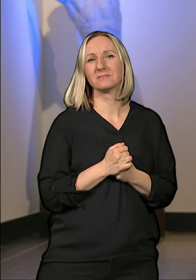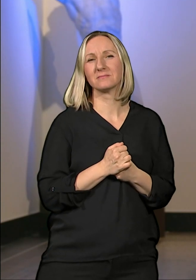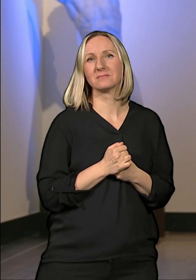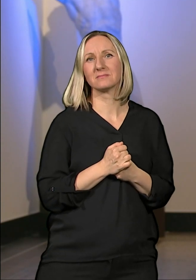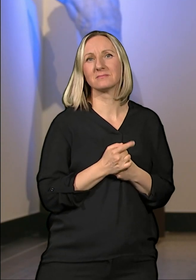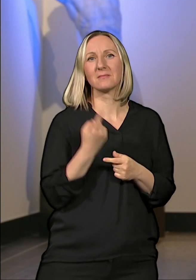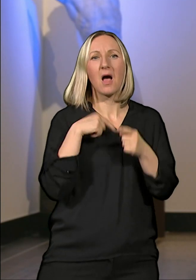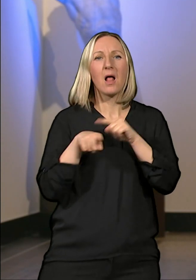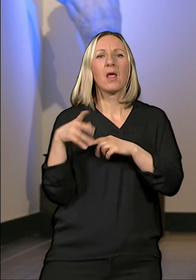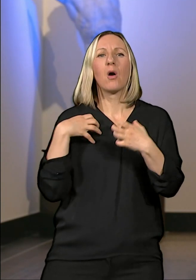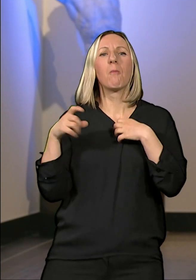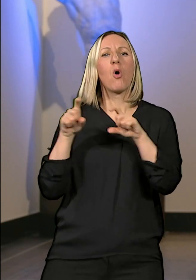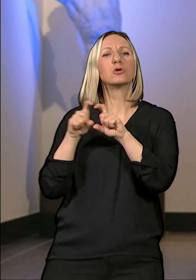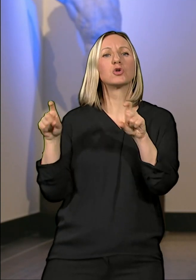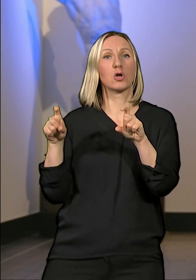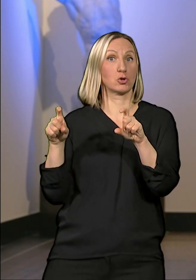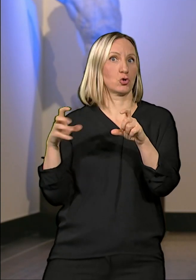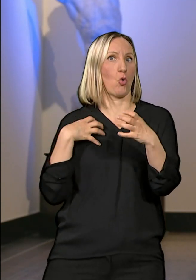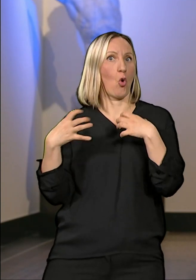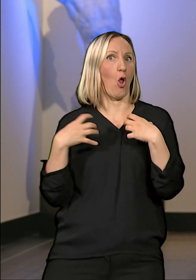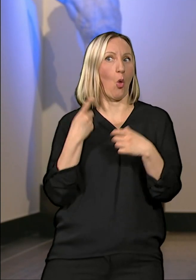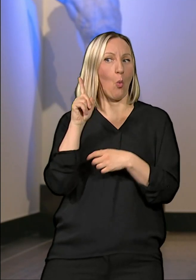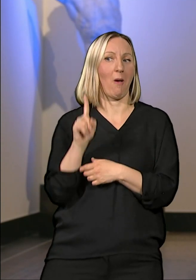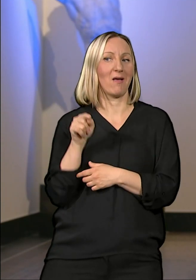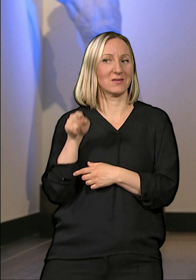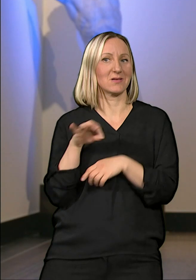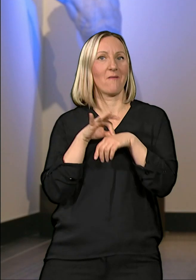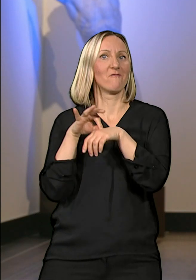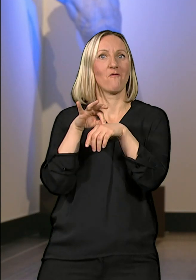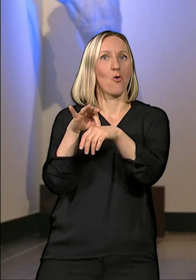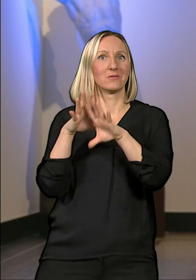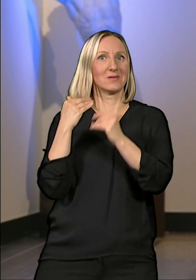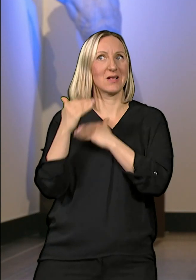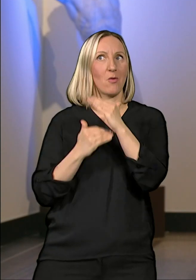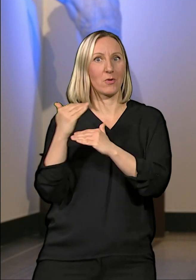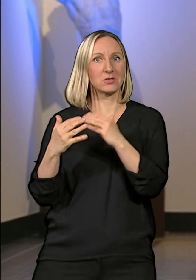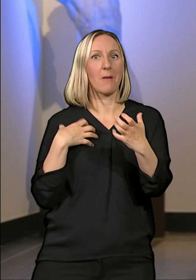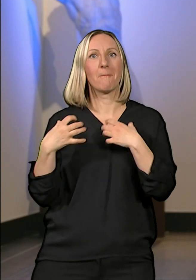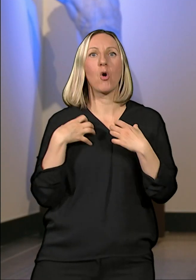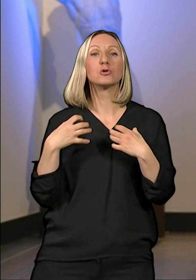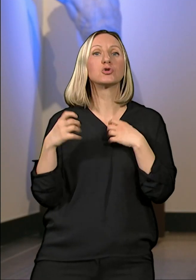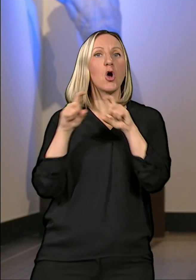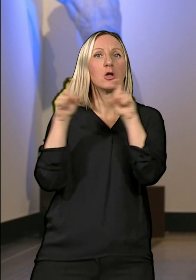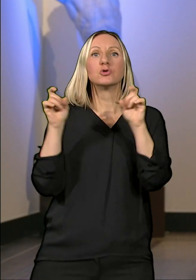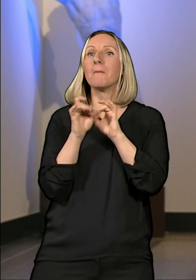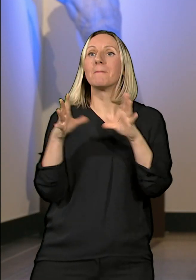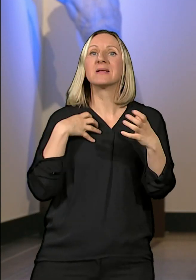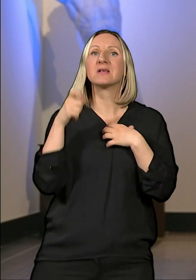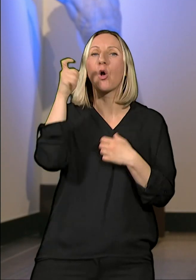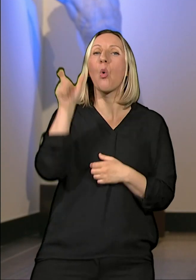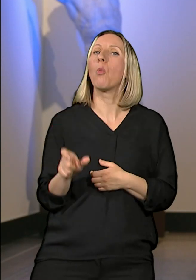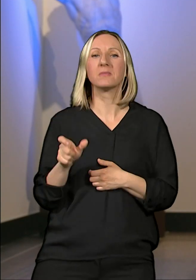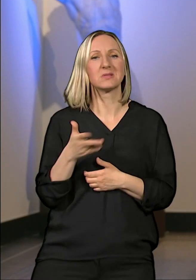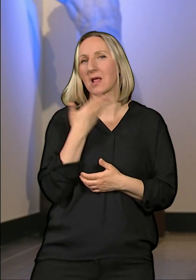u pozorištu je glumac taj koji vodi proces i pozorište bez glumca ili neke njegove projekcije